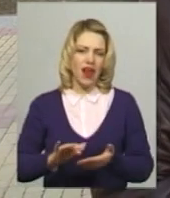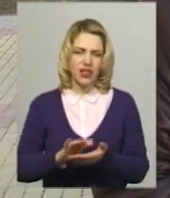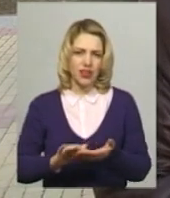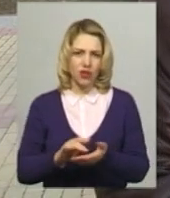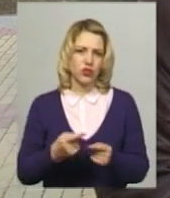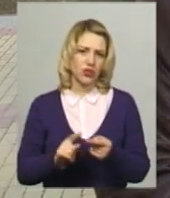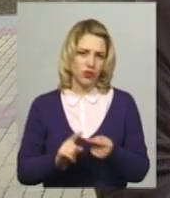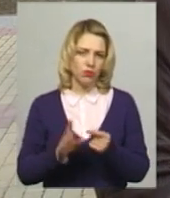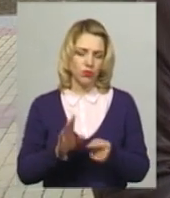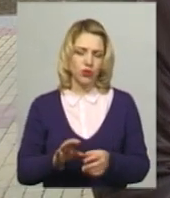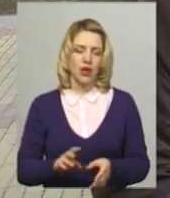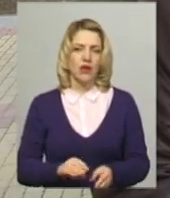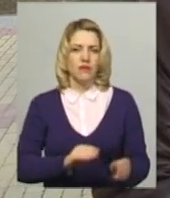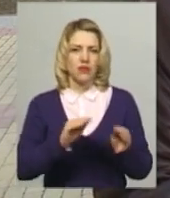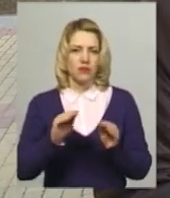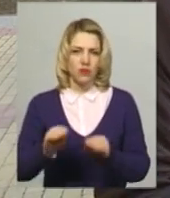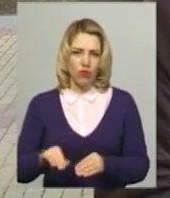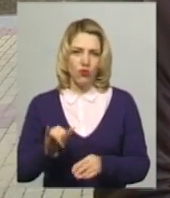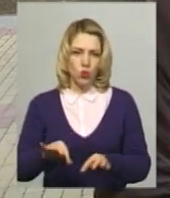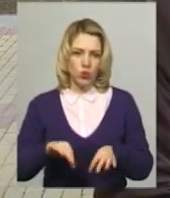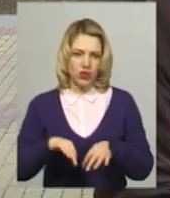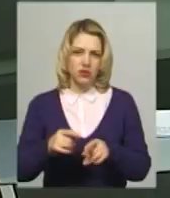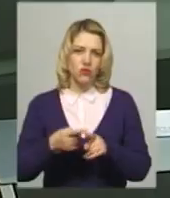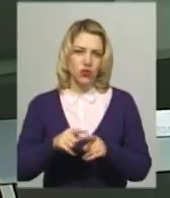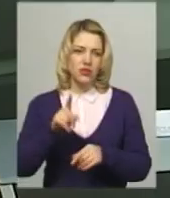транспортних засобів. Ну, вони доволі зручні.